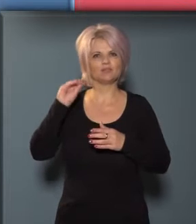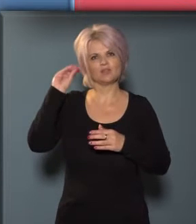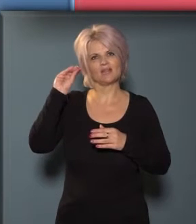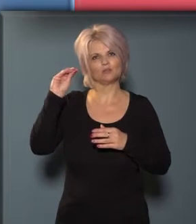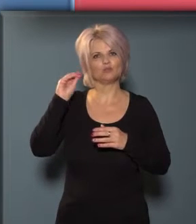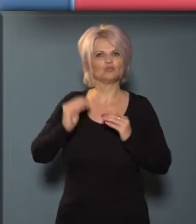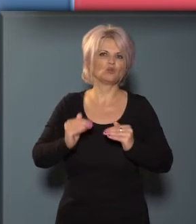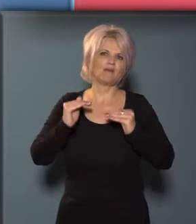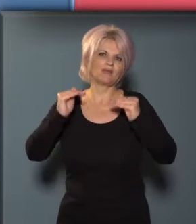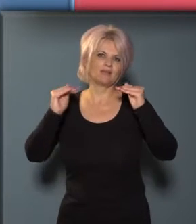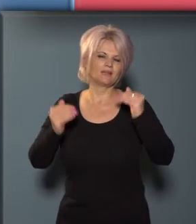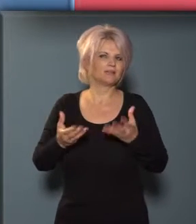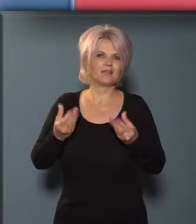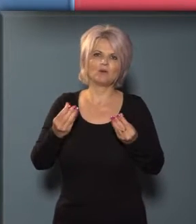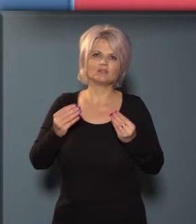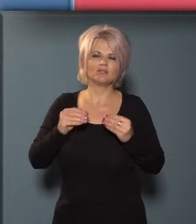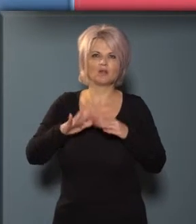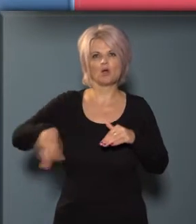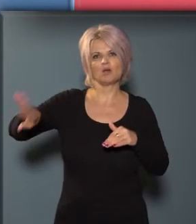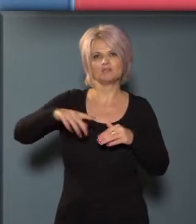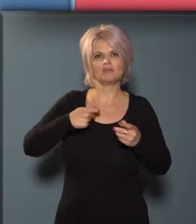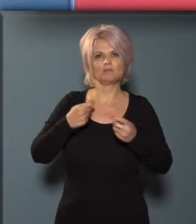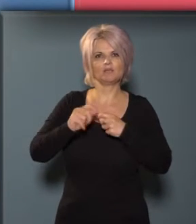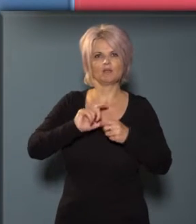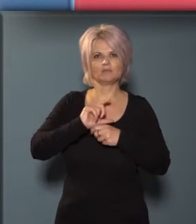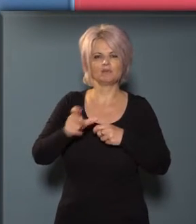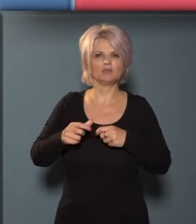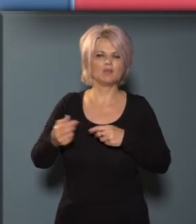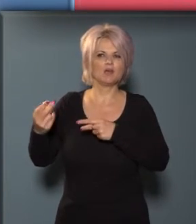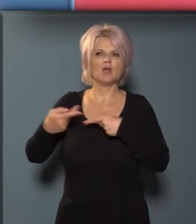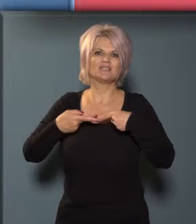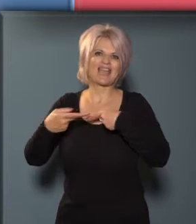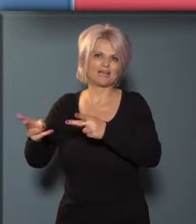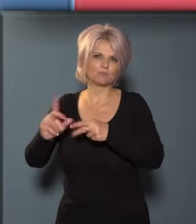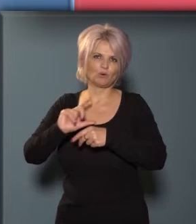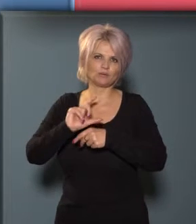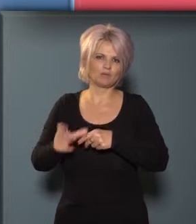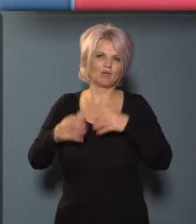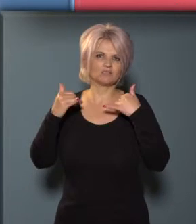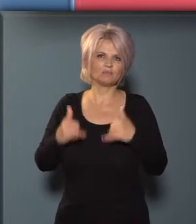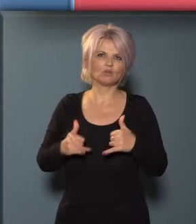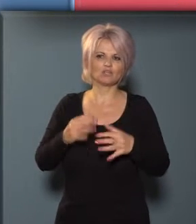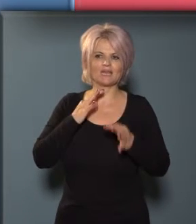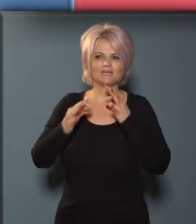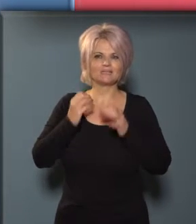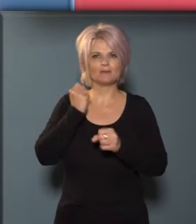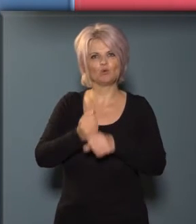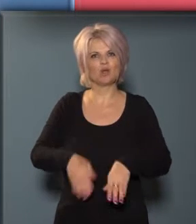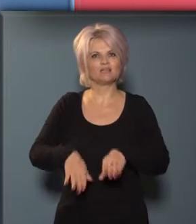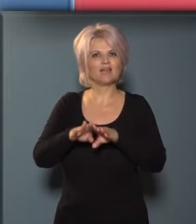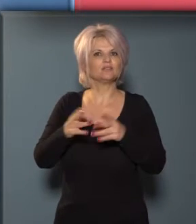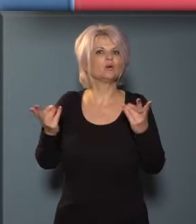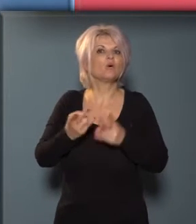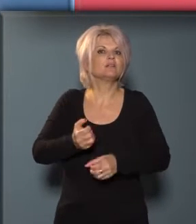jelentősebbet növekedett, nem annyira a hazai piac miatt, inkább az export miatt. Éppen most kérdeztem kollégáinkat, hogy